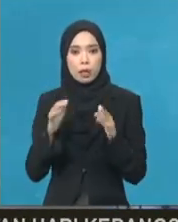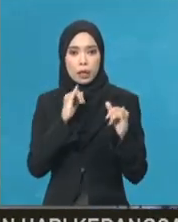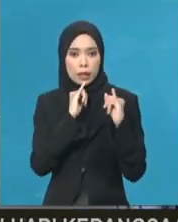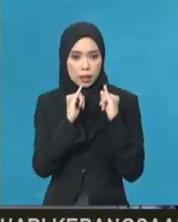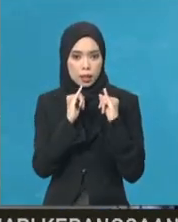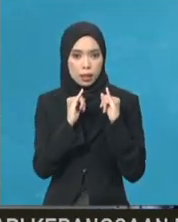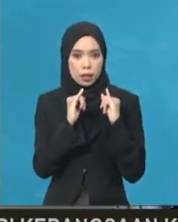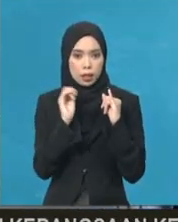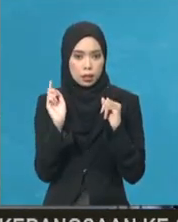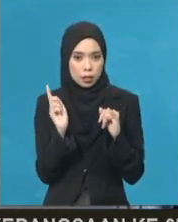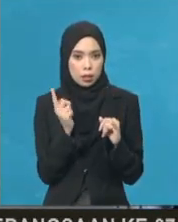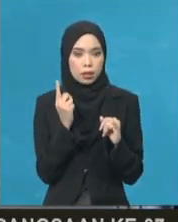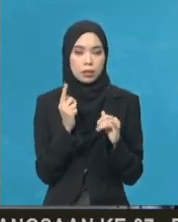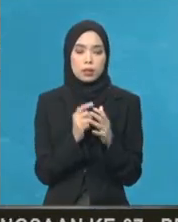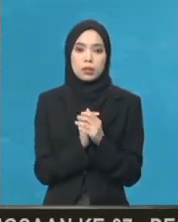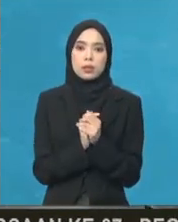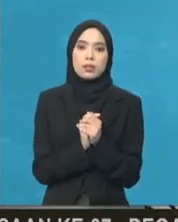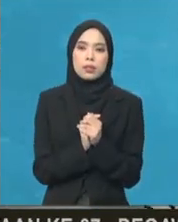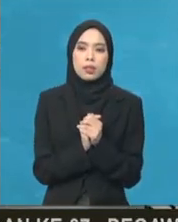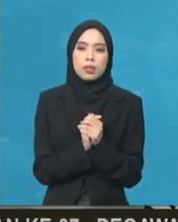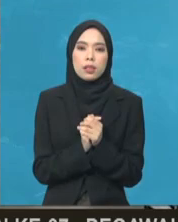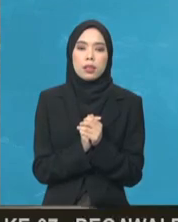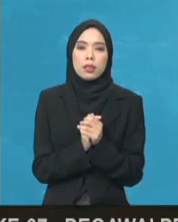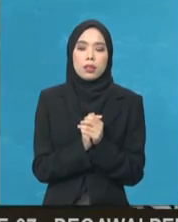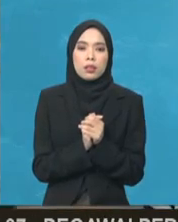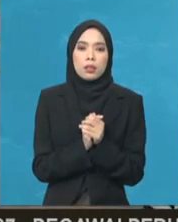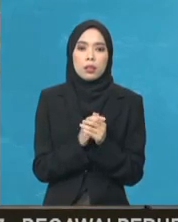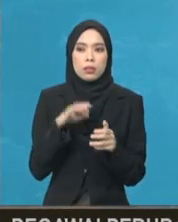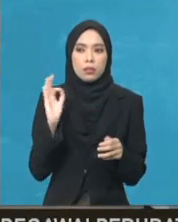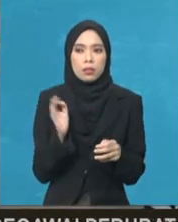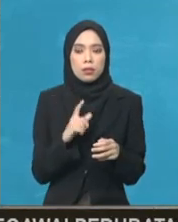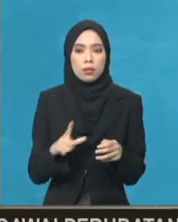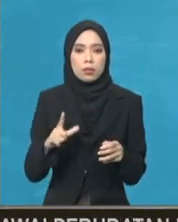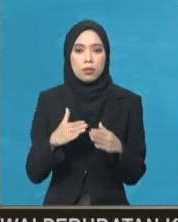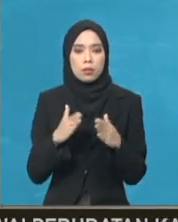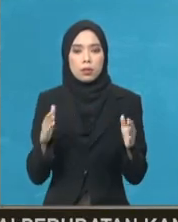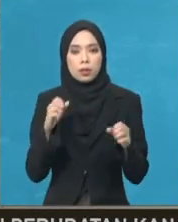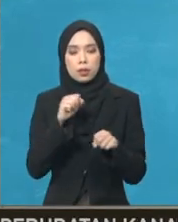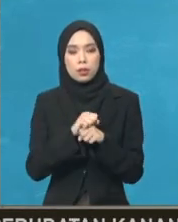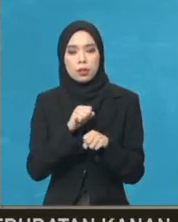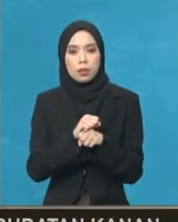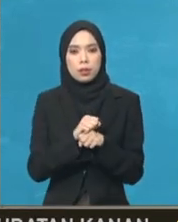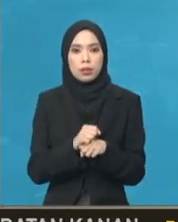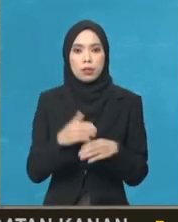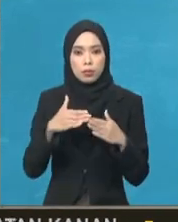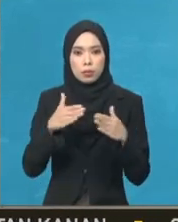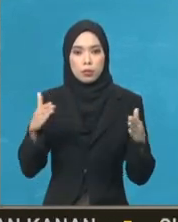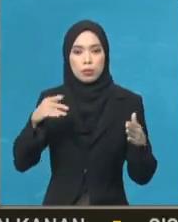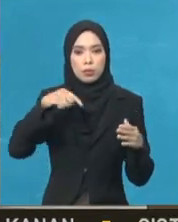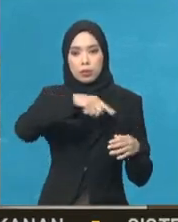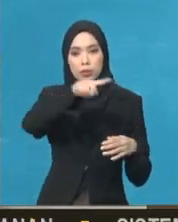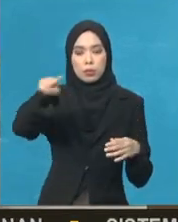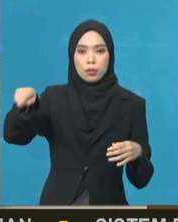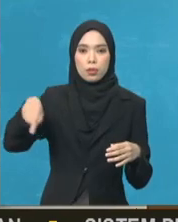work in setiap satu masa pesta pengambilan pekerja dibuka bagi orang ramai dari pukul 10 pagi hingga 6 Petang